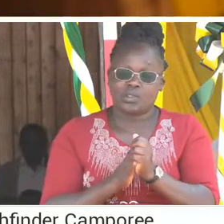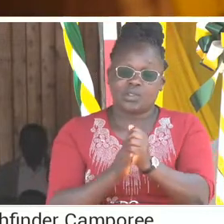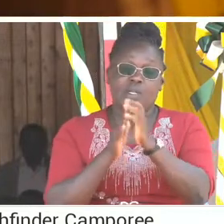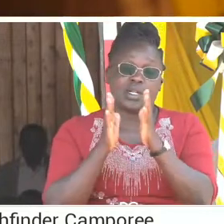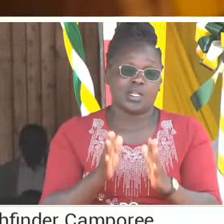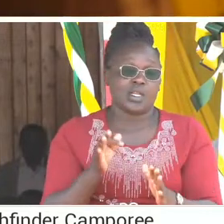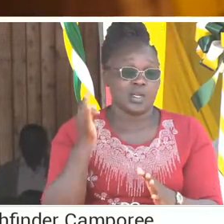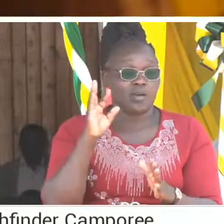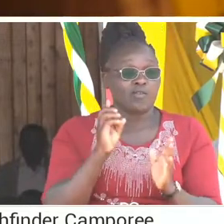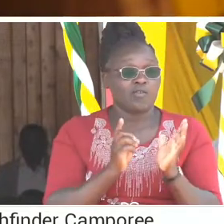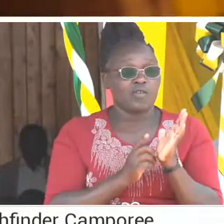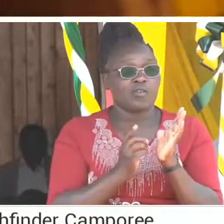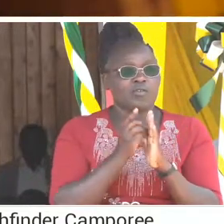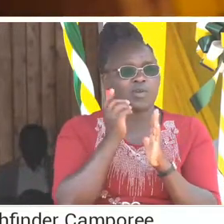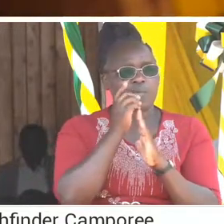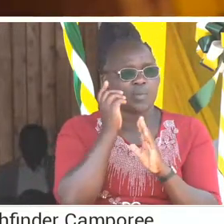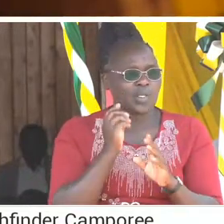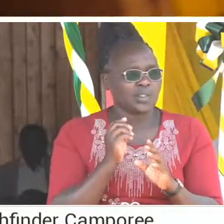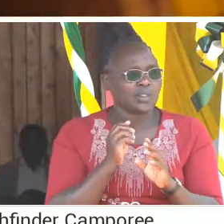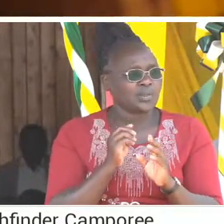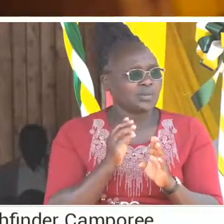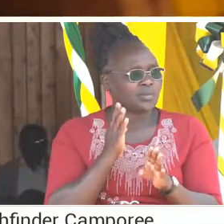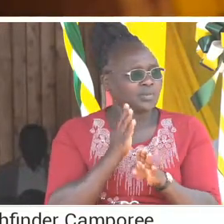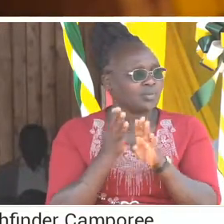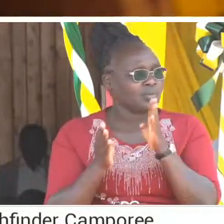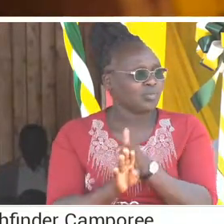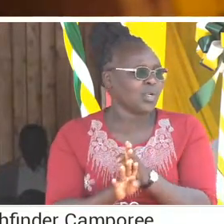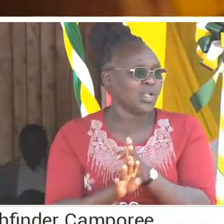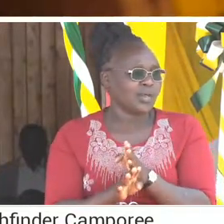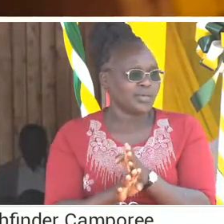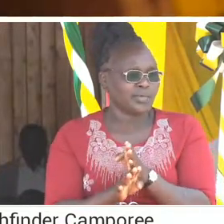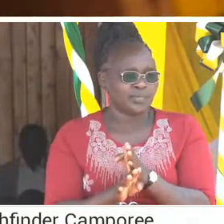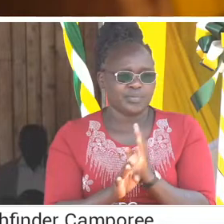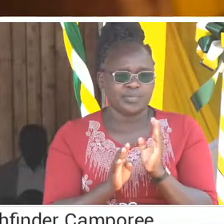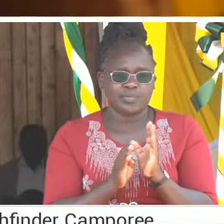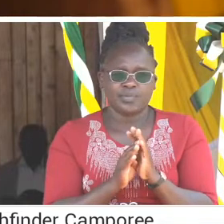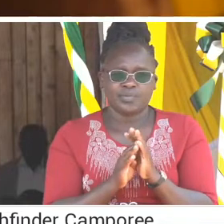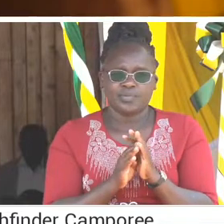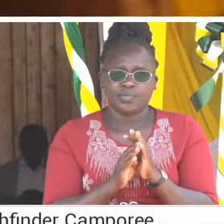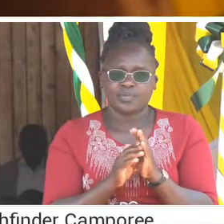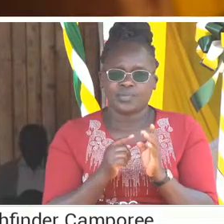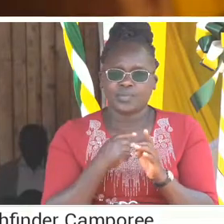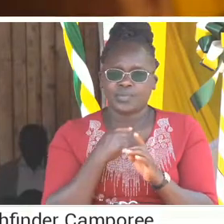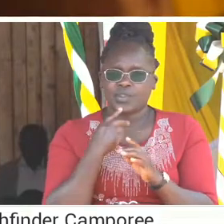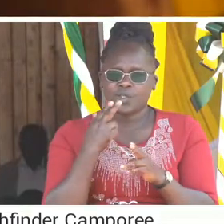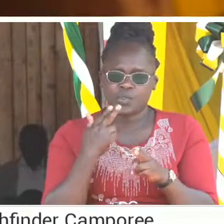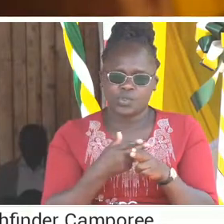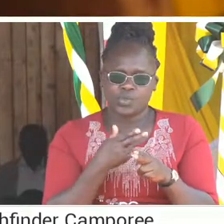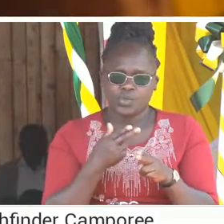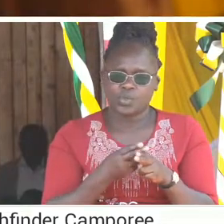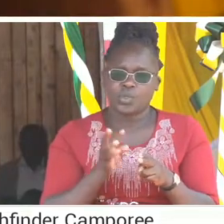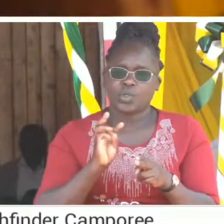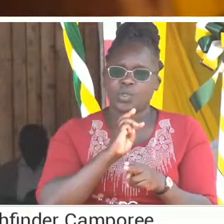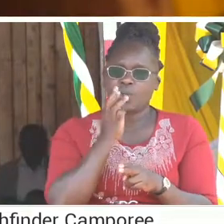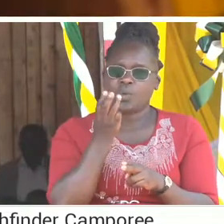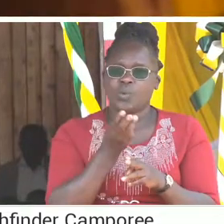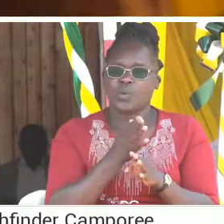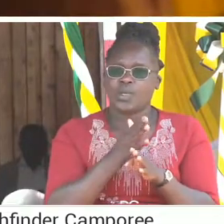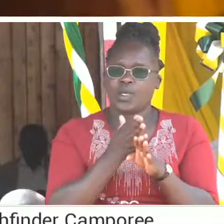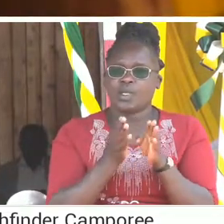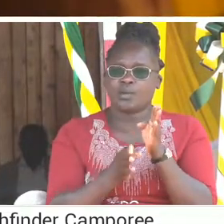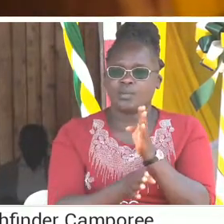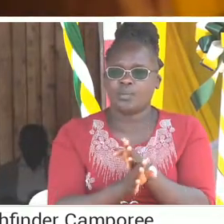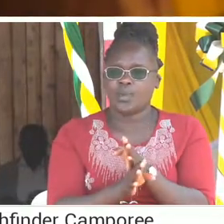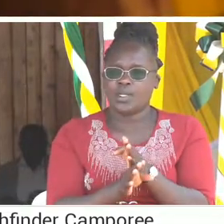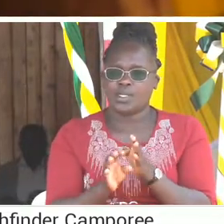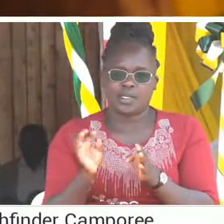tutakuwa na siku kubwa ya kuhakikisha kwamba tunachenga ofisi yetu pale Baraton. Yeye ndio